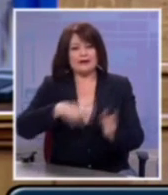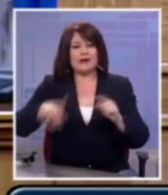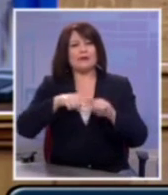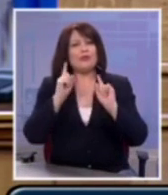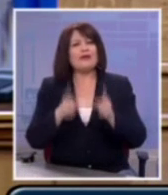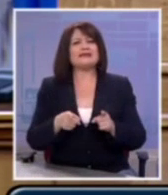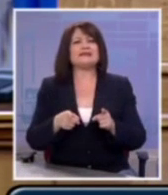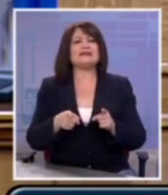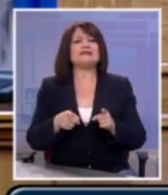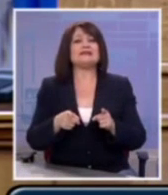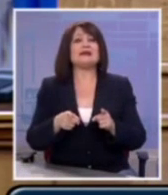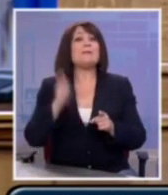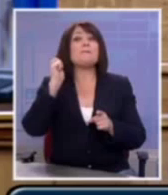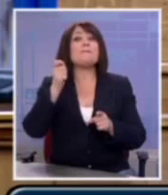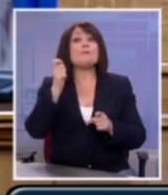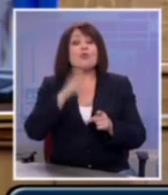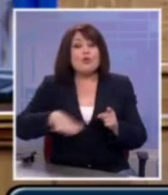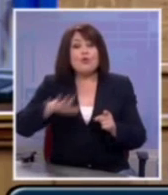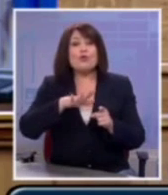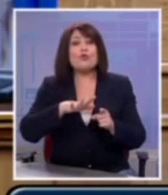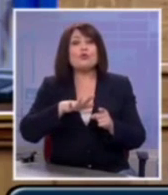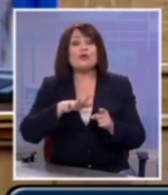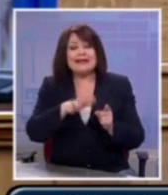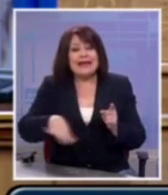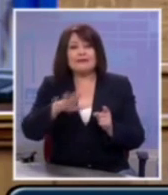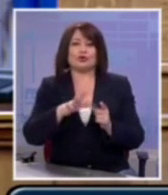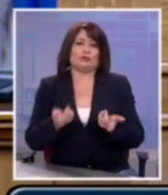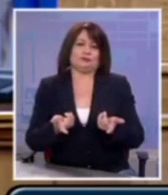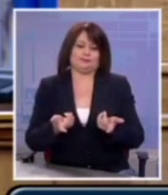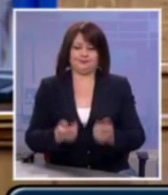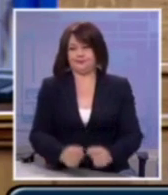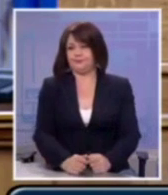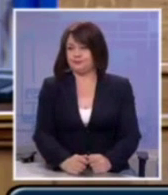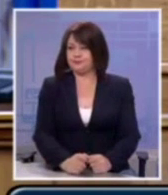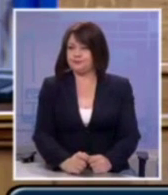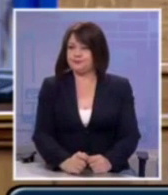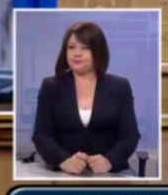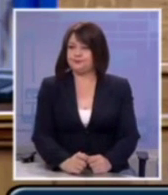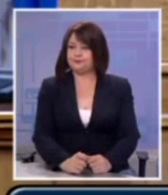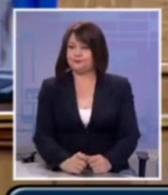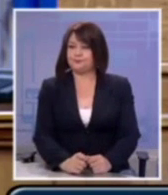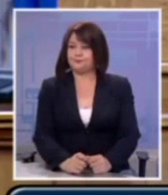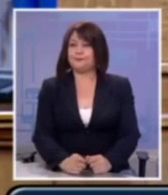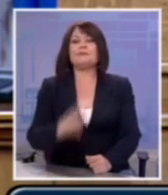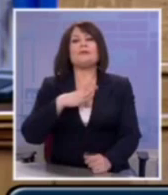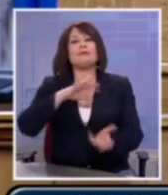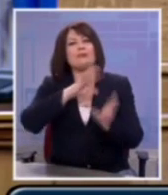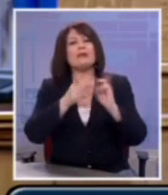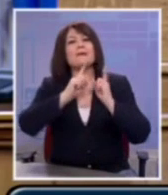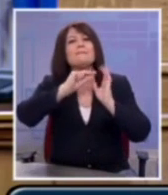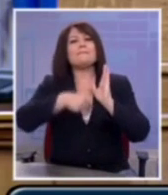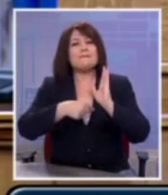την ασκούμενη για εκείνον και υπέρ εκείνου πολιτική. Να ανατρέψει τη